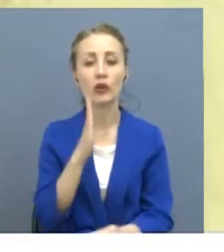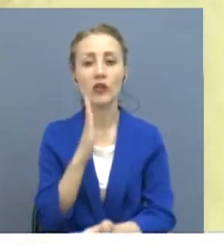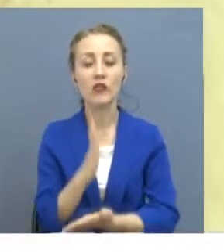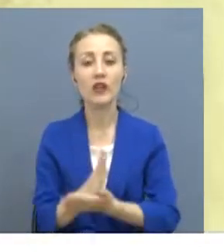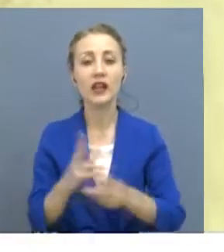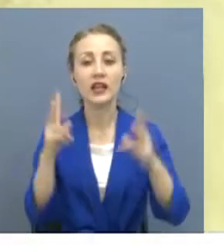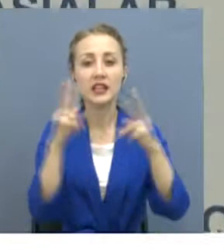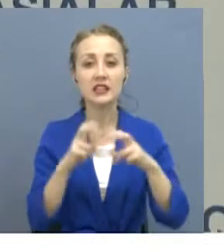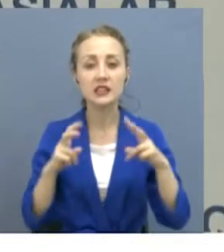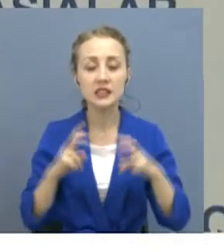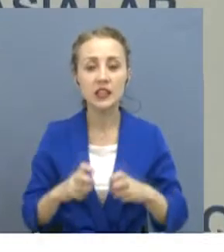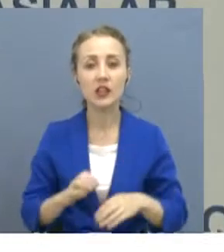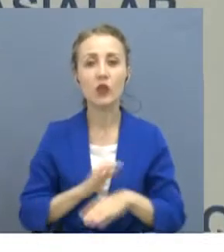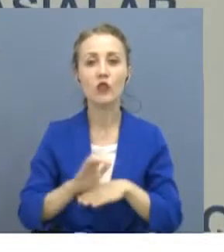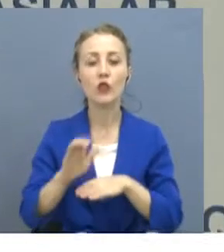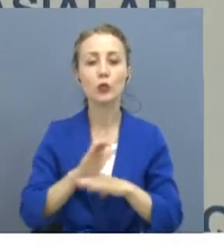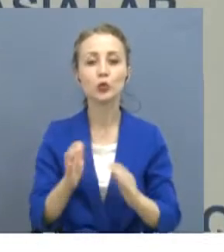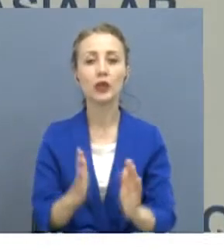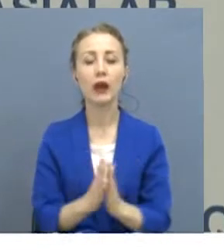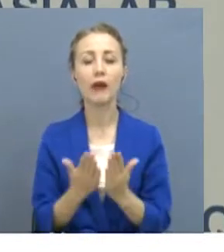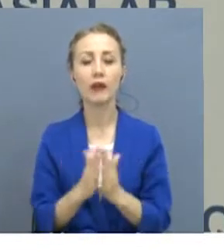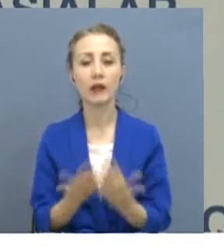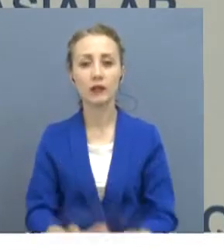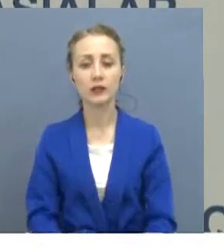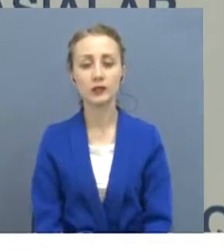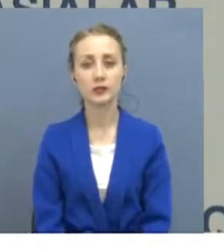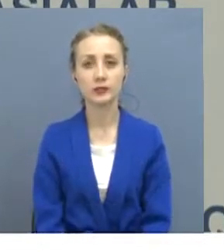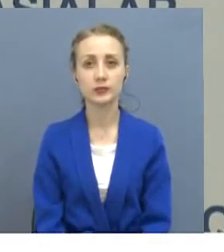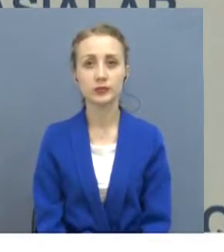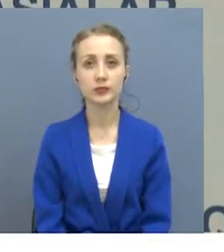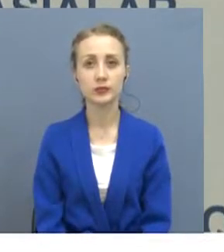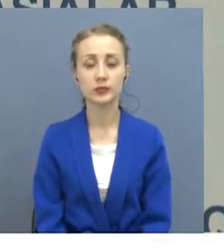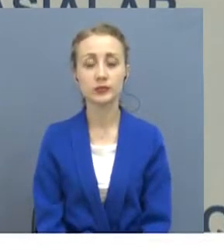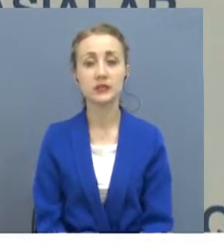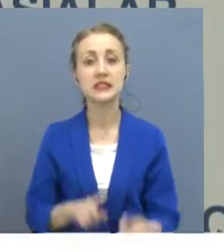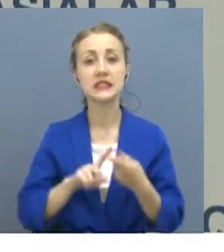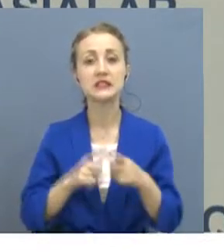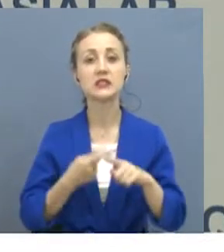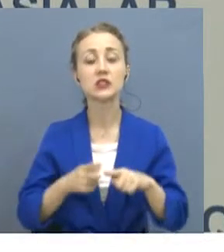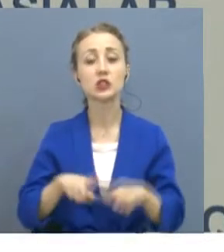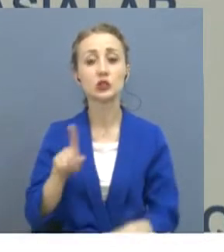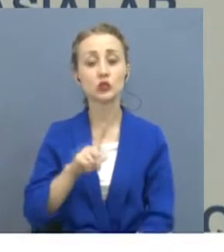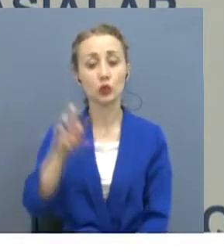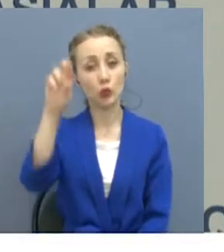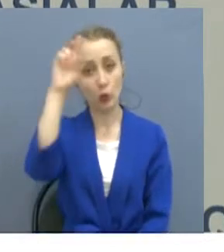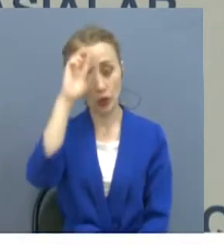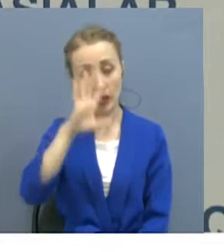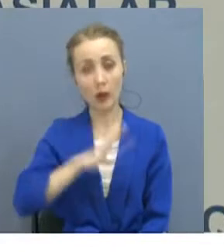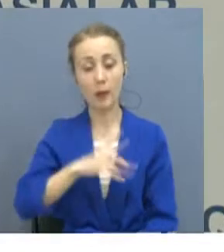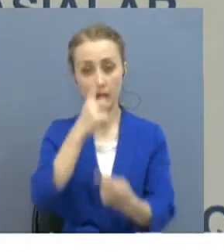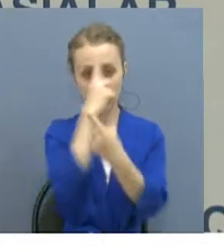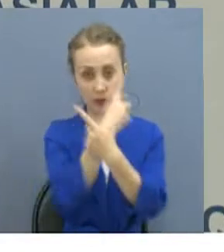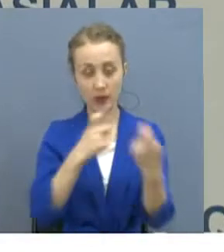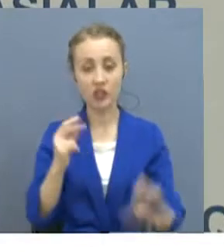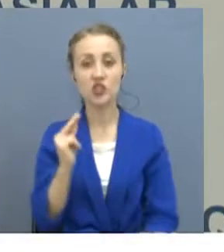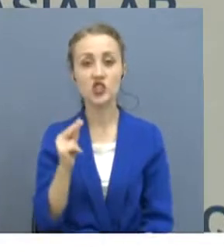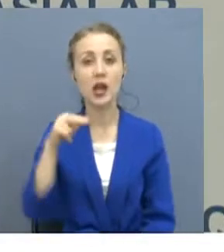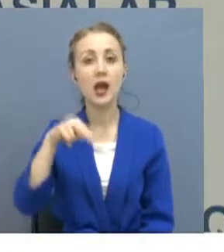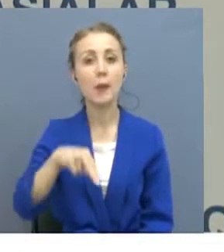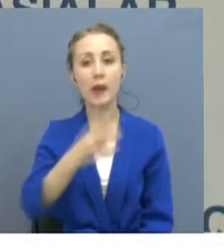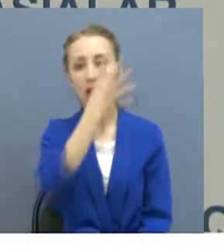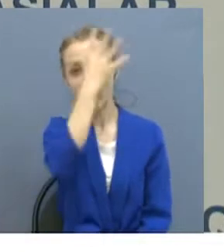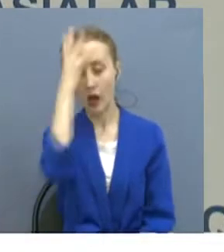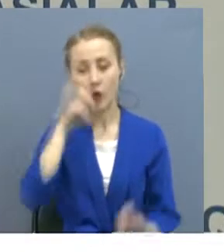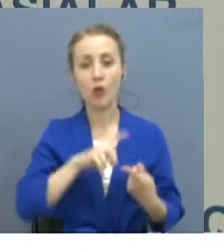жүзеге асырмақ. Конечно, один из важных и значимых проектов – это проект «Музей ғасыры». Музей ғасыры жобасы жүзеге аспақ. Оның аясында